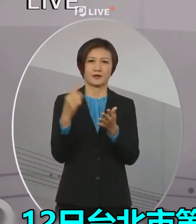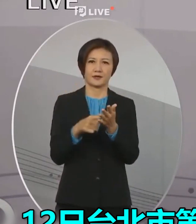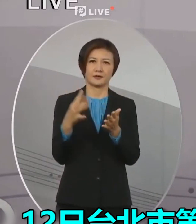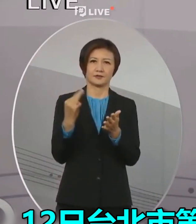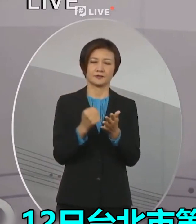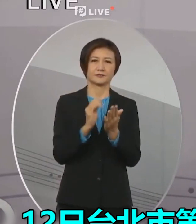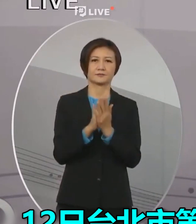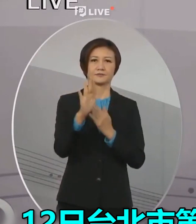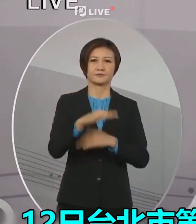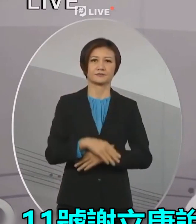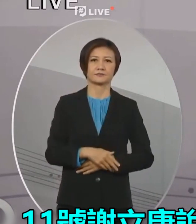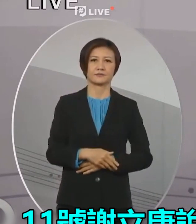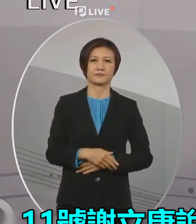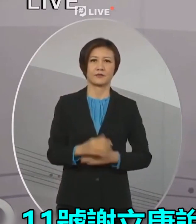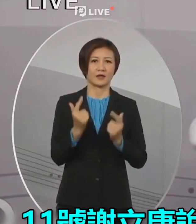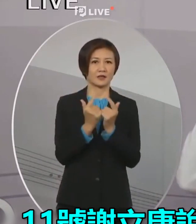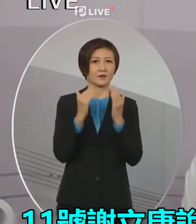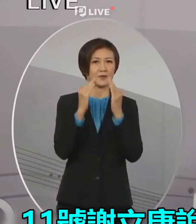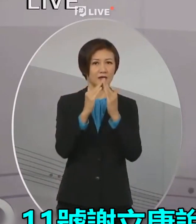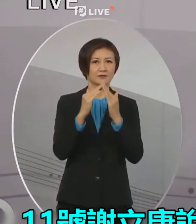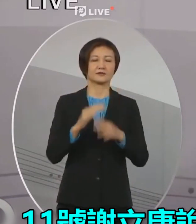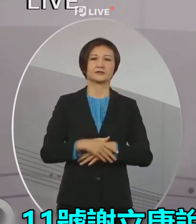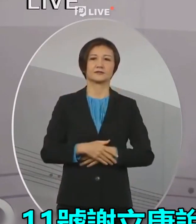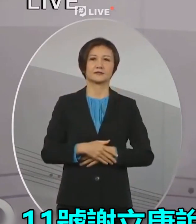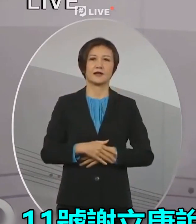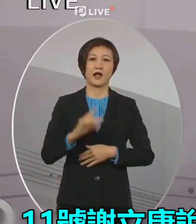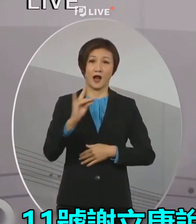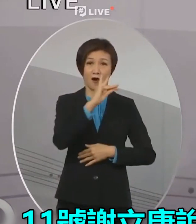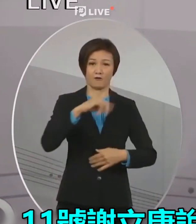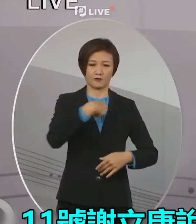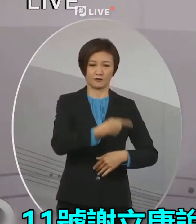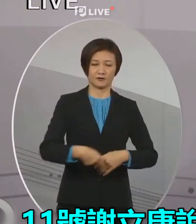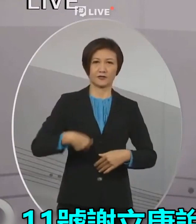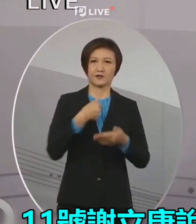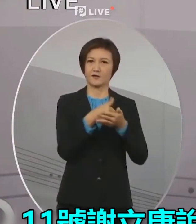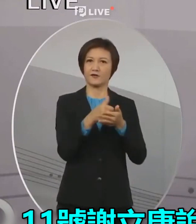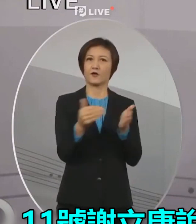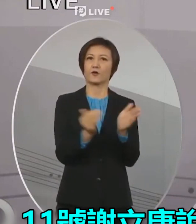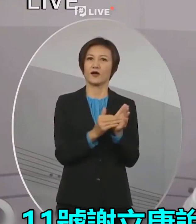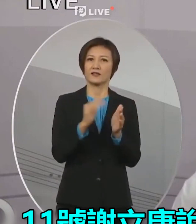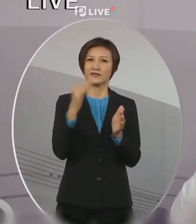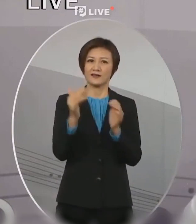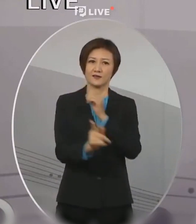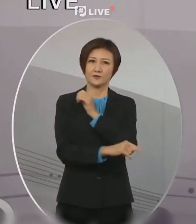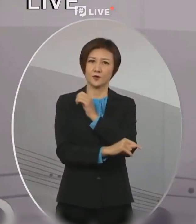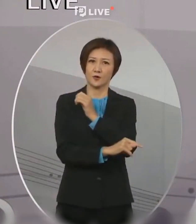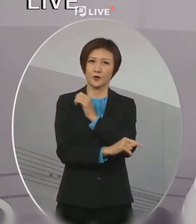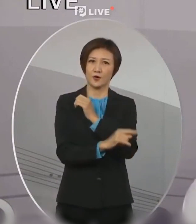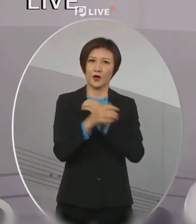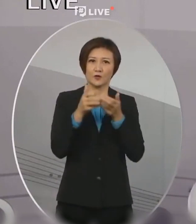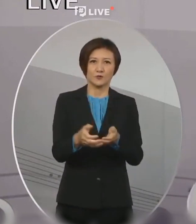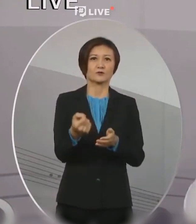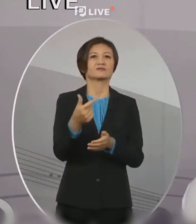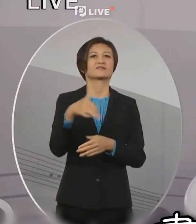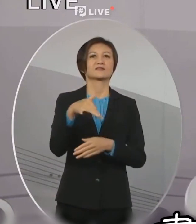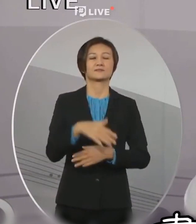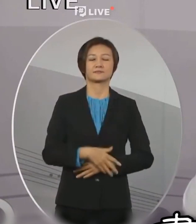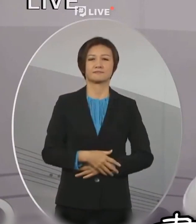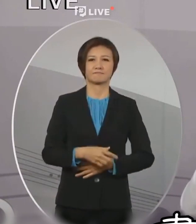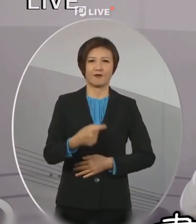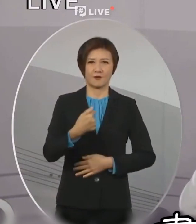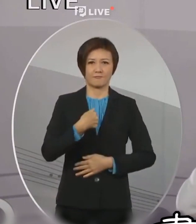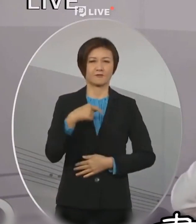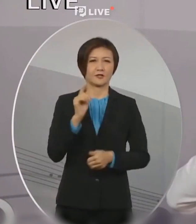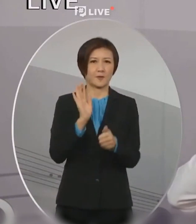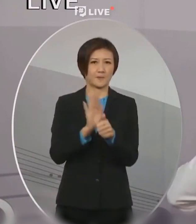之后，台北市龙身已经画好了，但是还没有画龙点睛。我的责任就是帮台北市画龙